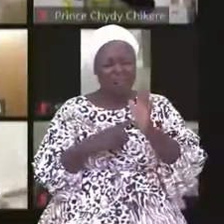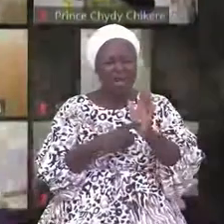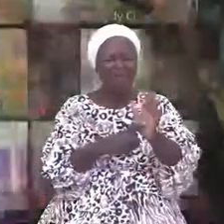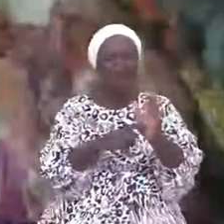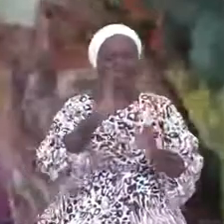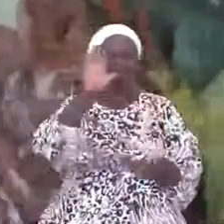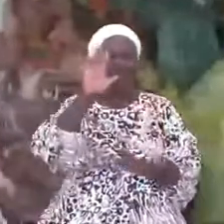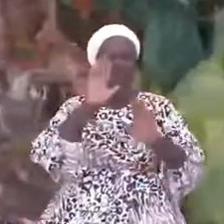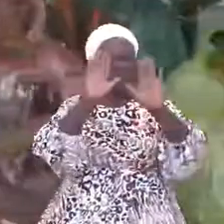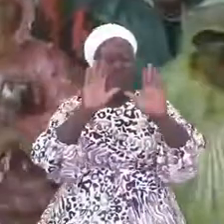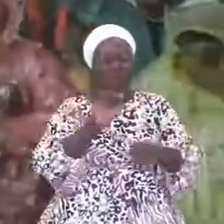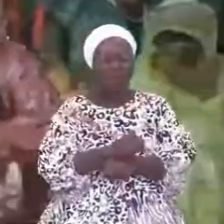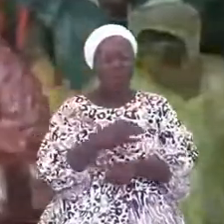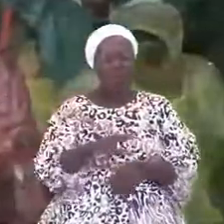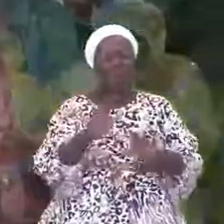partout,